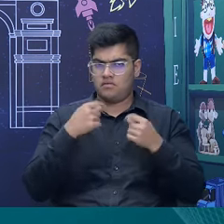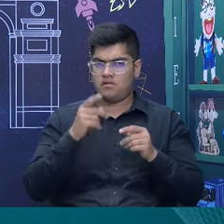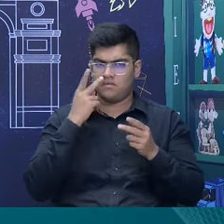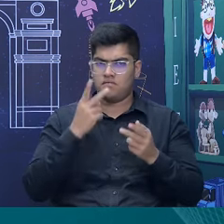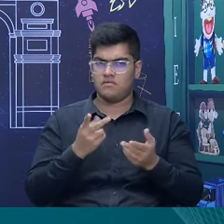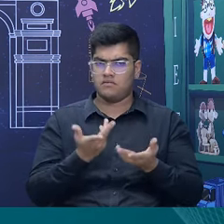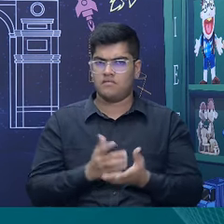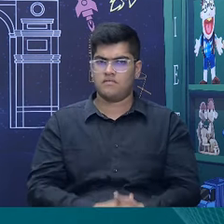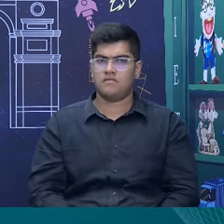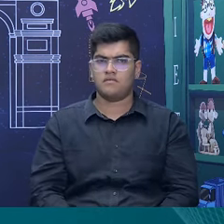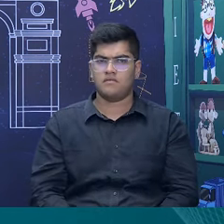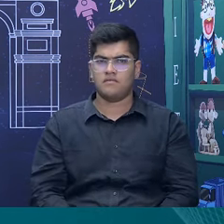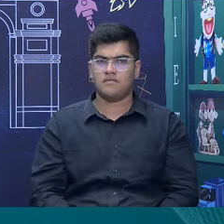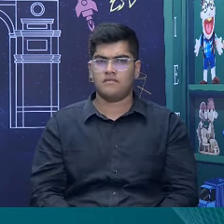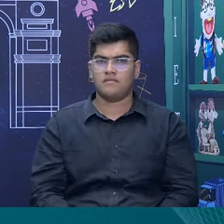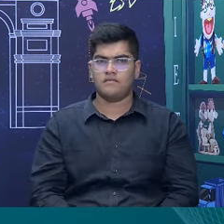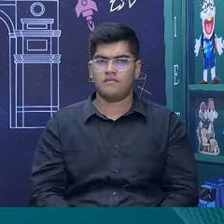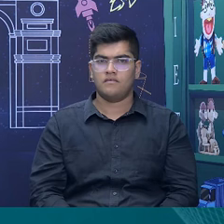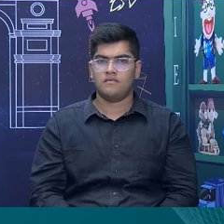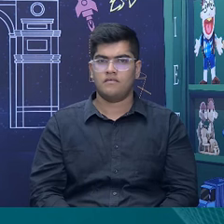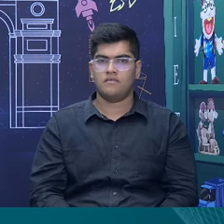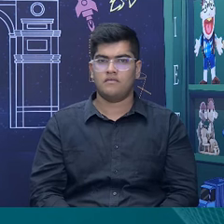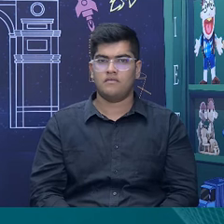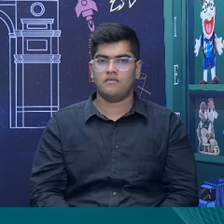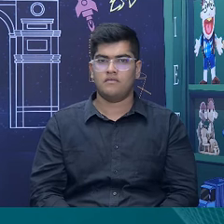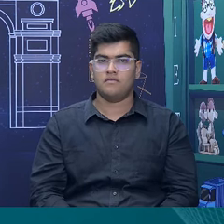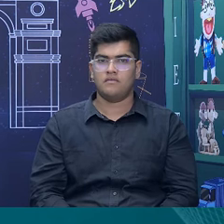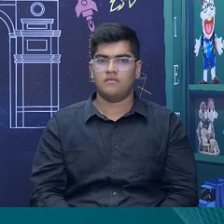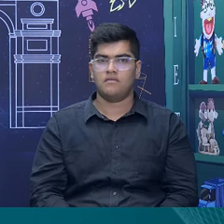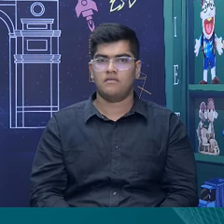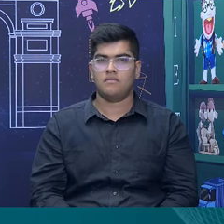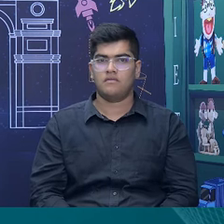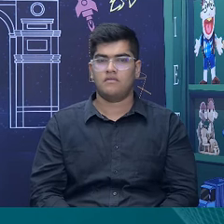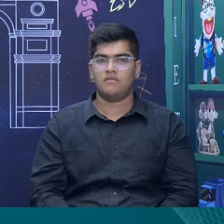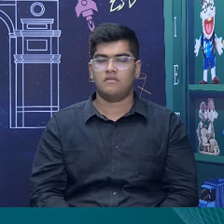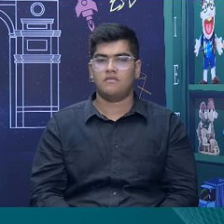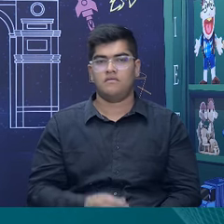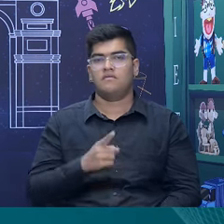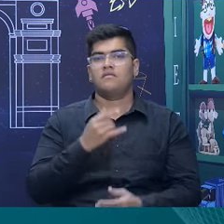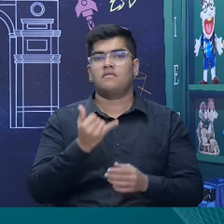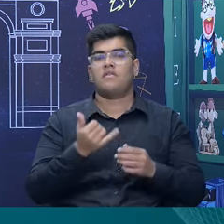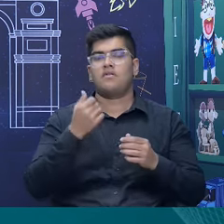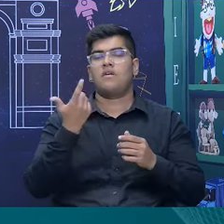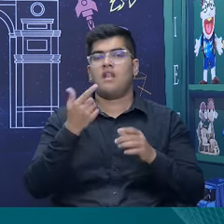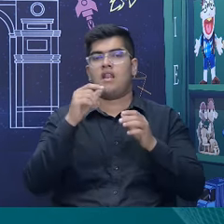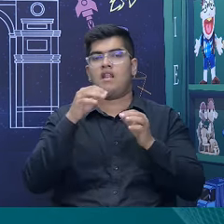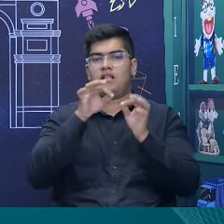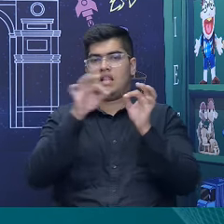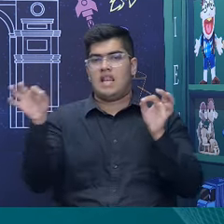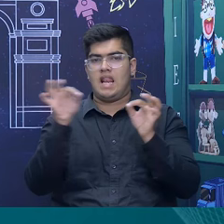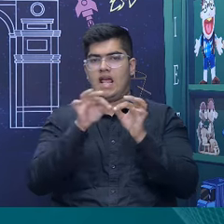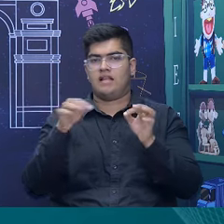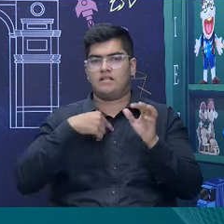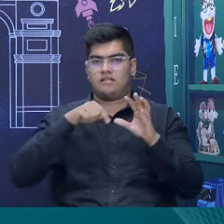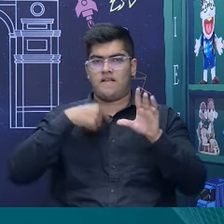करें तो एक काम करते हैं यहां से एक परपेंडिकुलर ड्रा करते हैं इधर क्योंकि जो हमारा